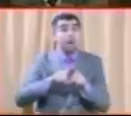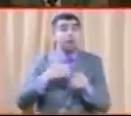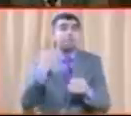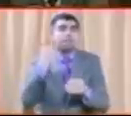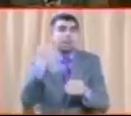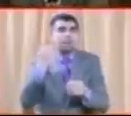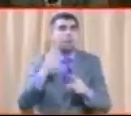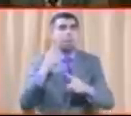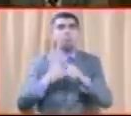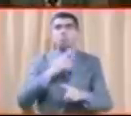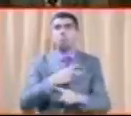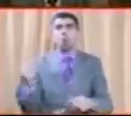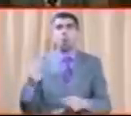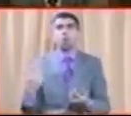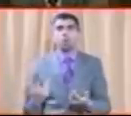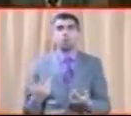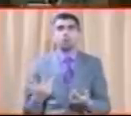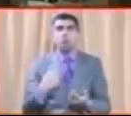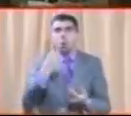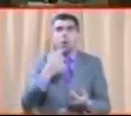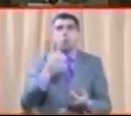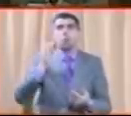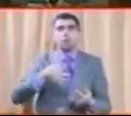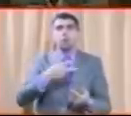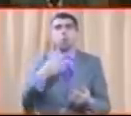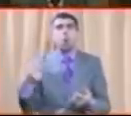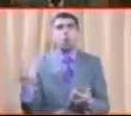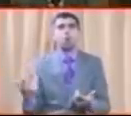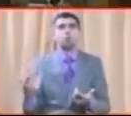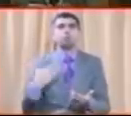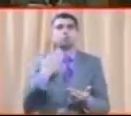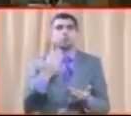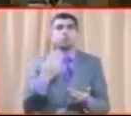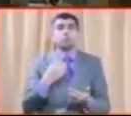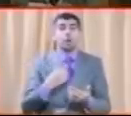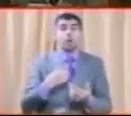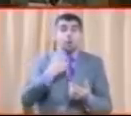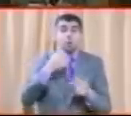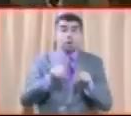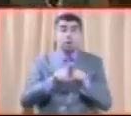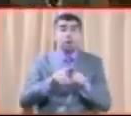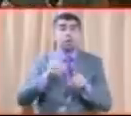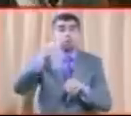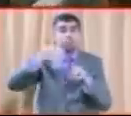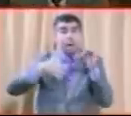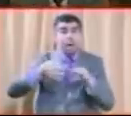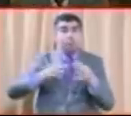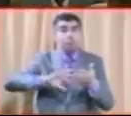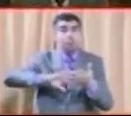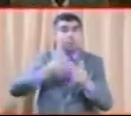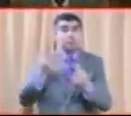أو لا؟ لا، بوضوح. وبالتالي النتائج ديال القضاء المالي وديال المؤسسات التي في